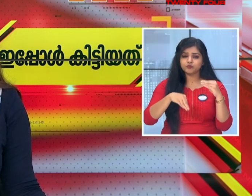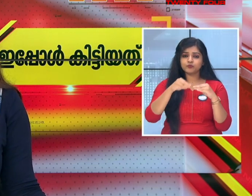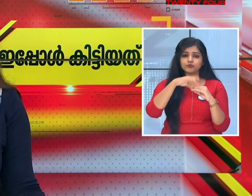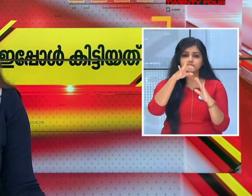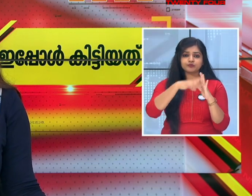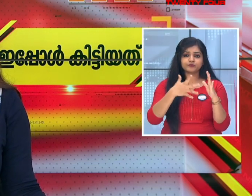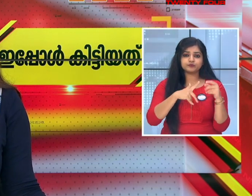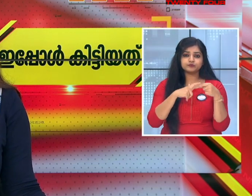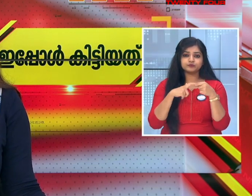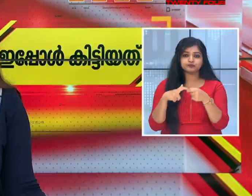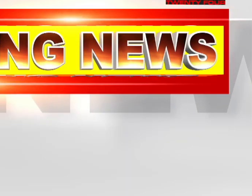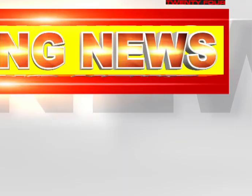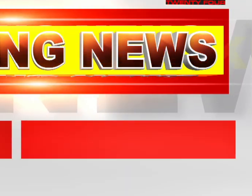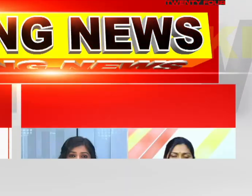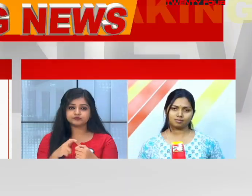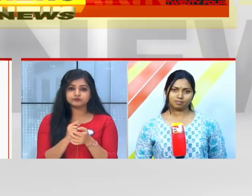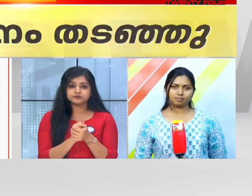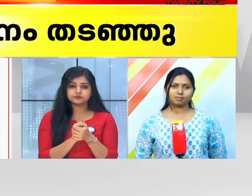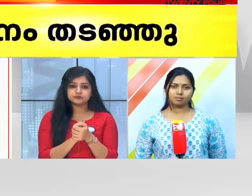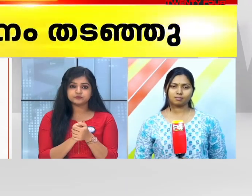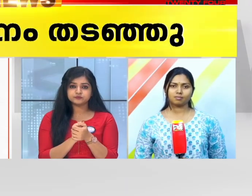വിശദാംശങ്ങൾ?